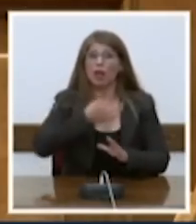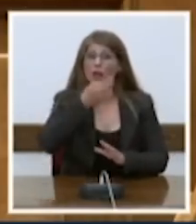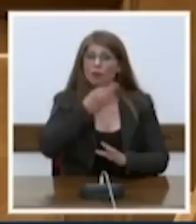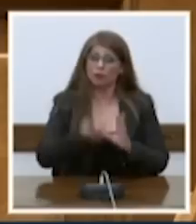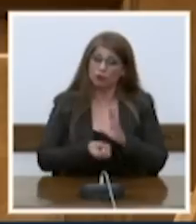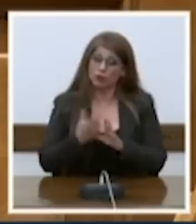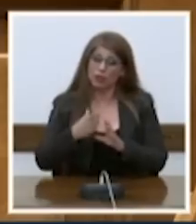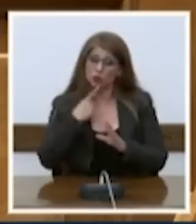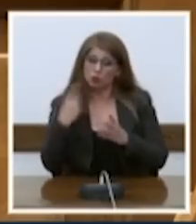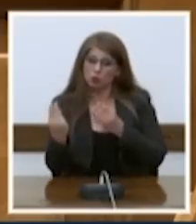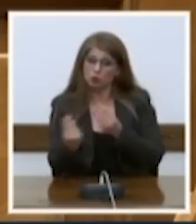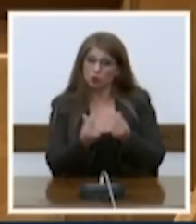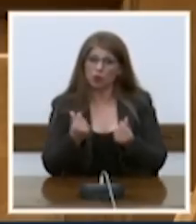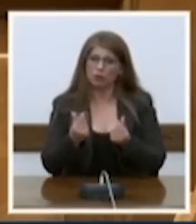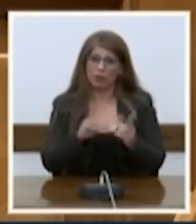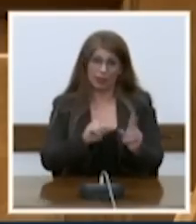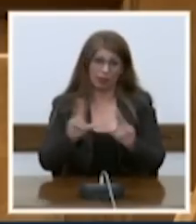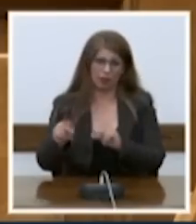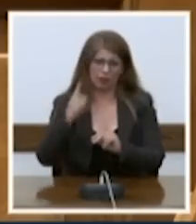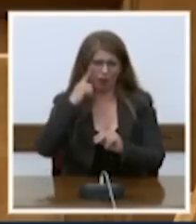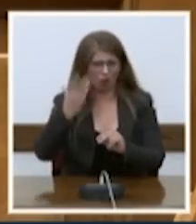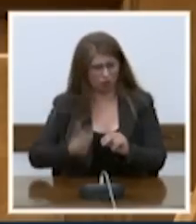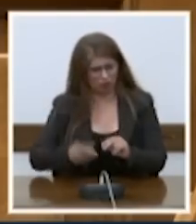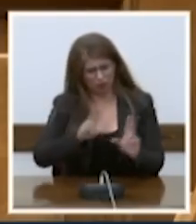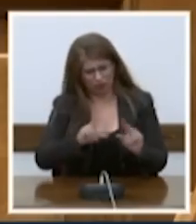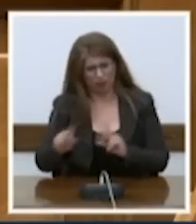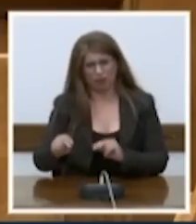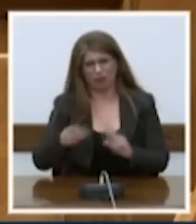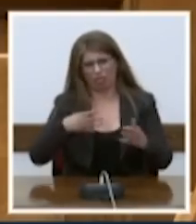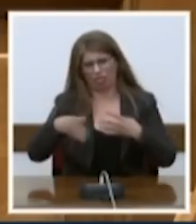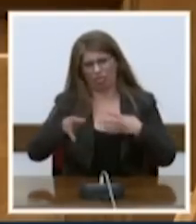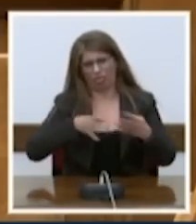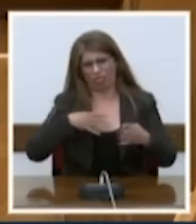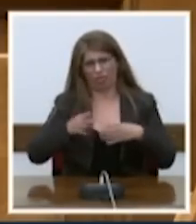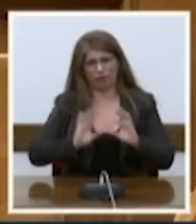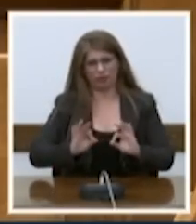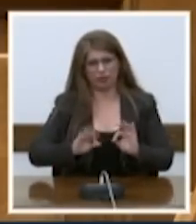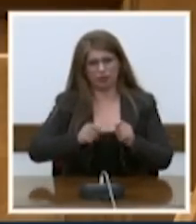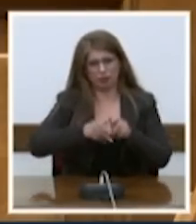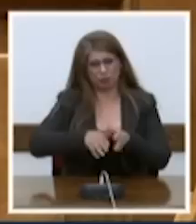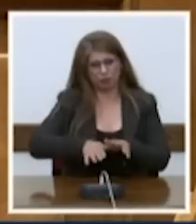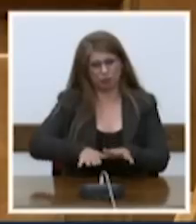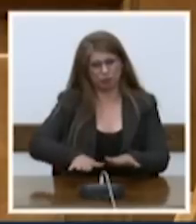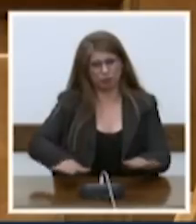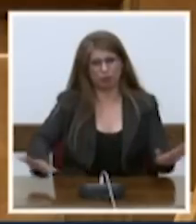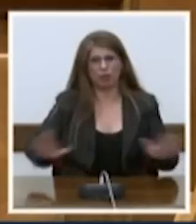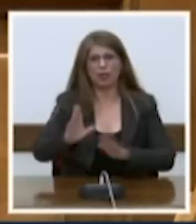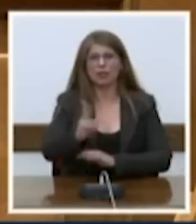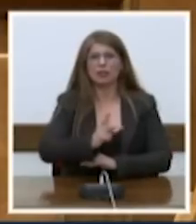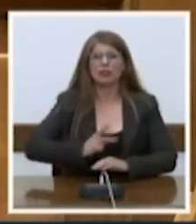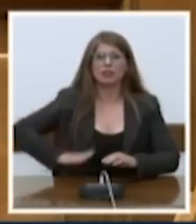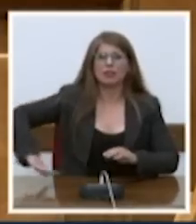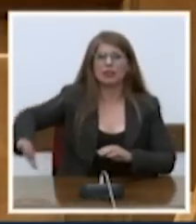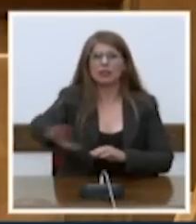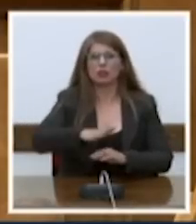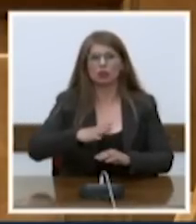εκδοχές, ίδιας βέβαια νοοτροπίας αυταπατών, για να τις πλασάρουν πάλι στον ελληνικό λαό, στη νεολαία